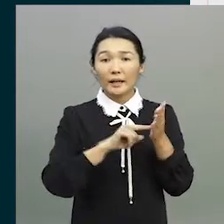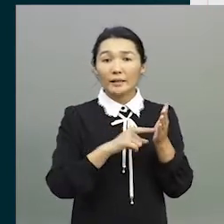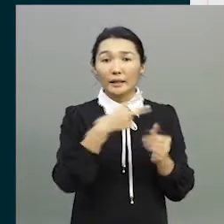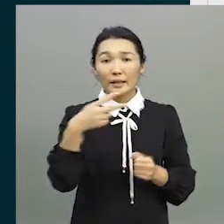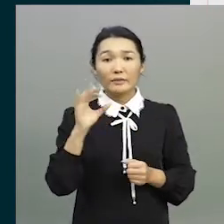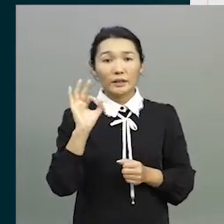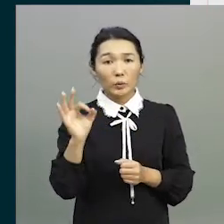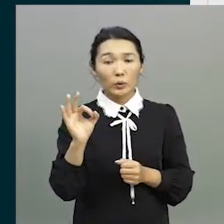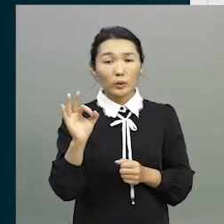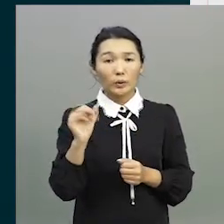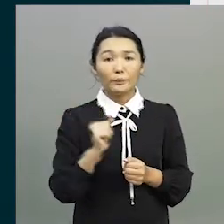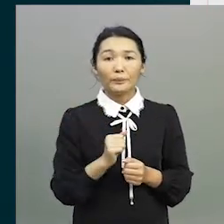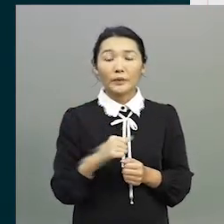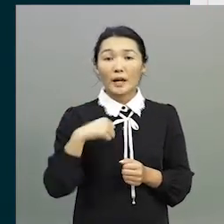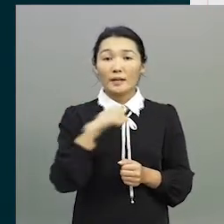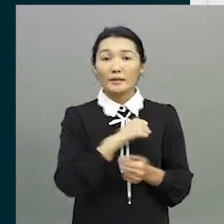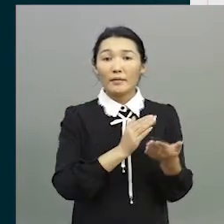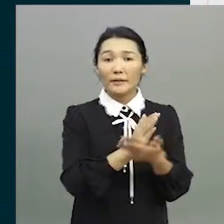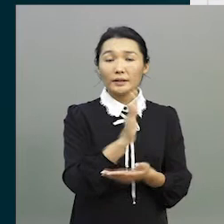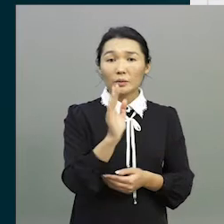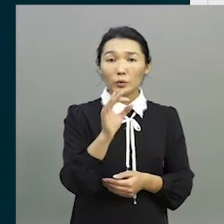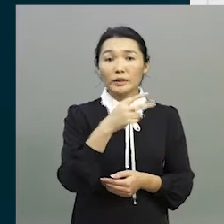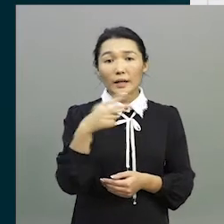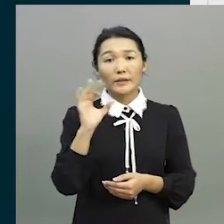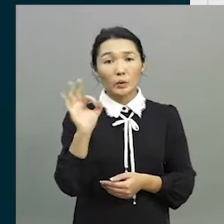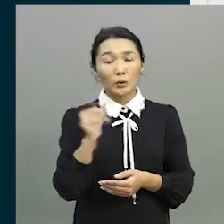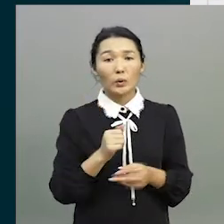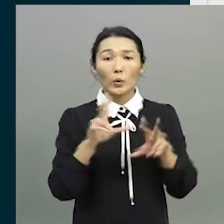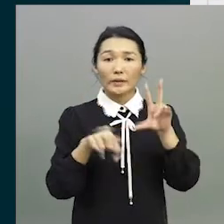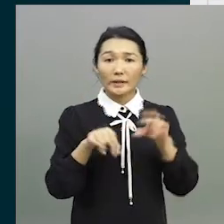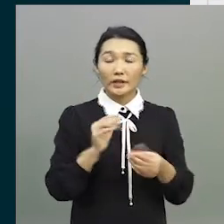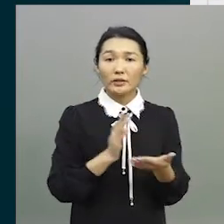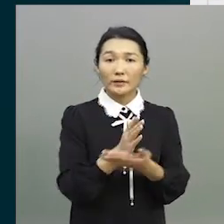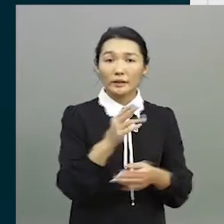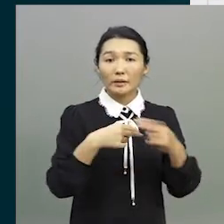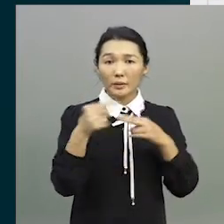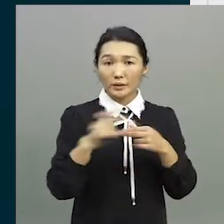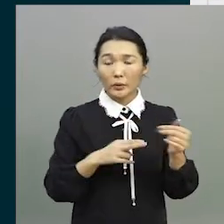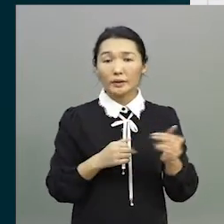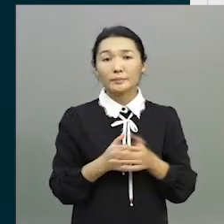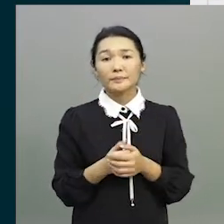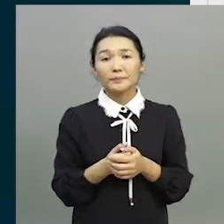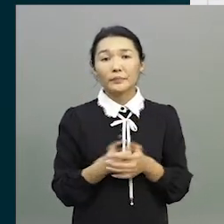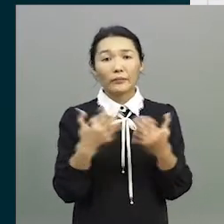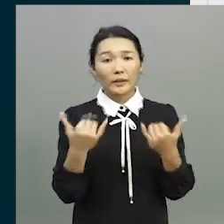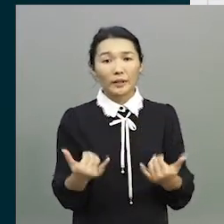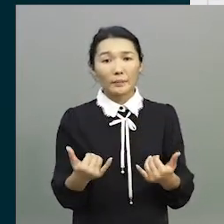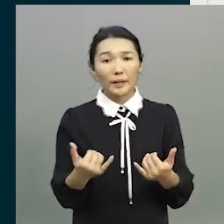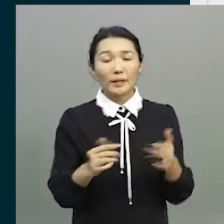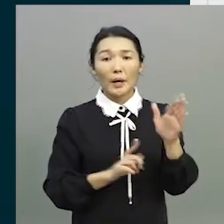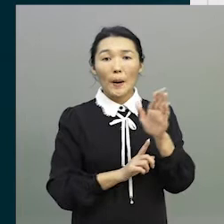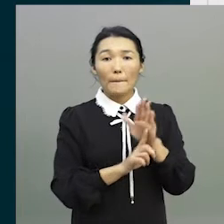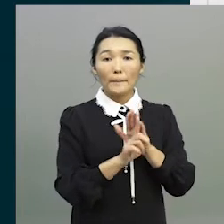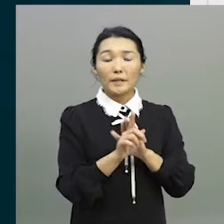нулю то и сам вектор будет равен нулю значит вектор построен теперь приступим